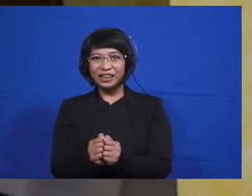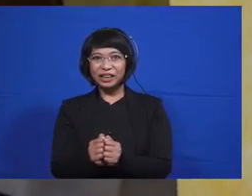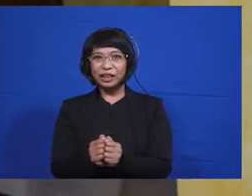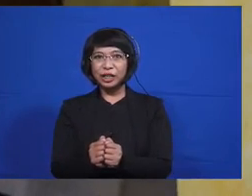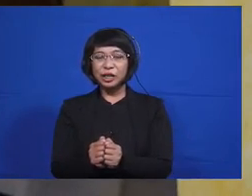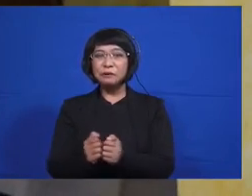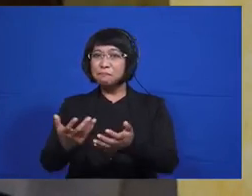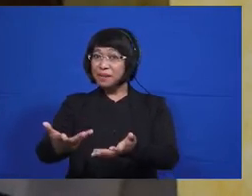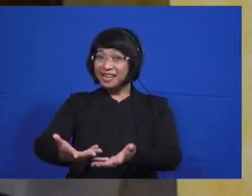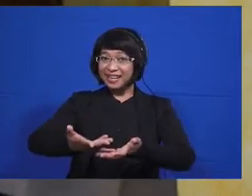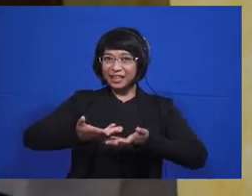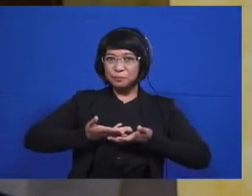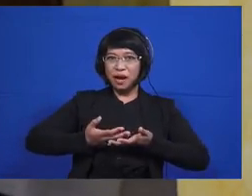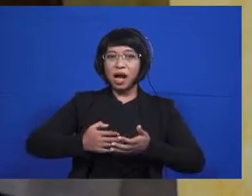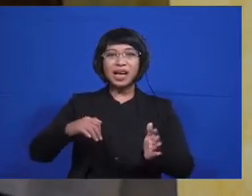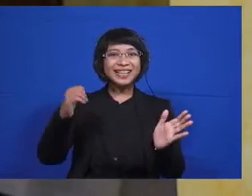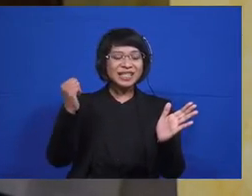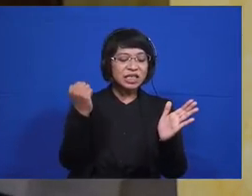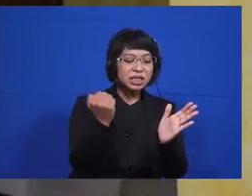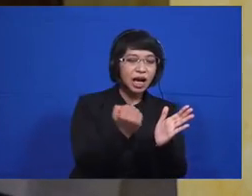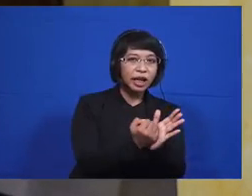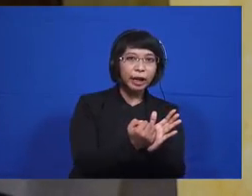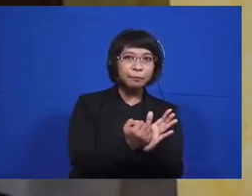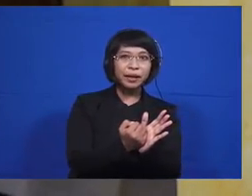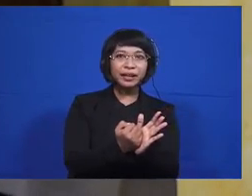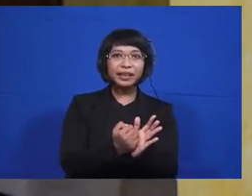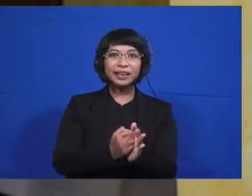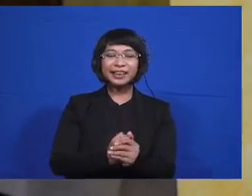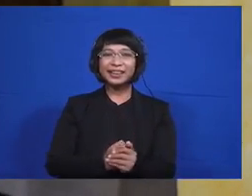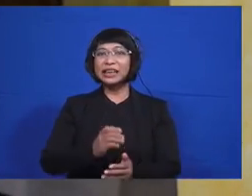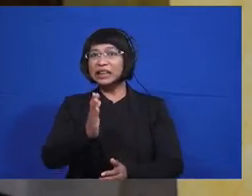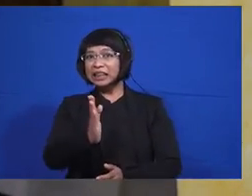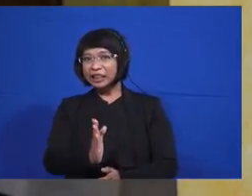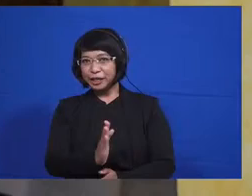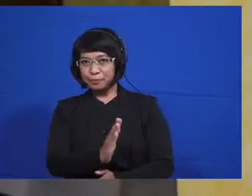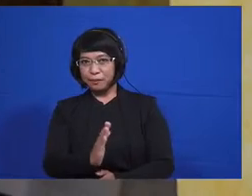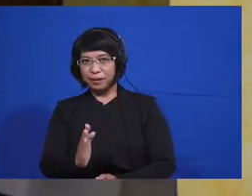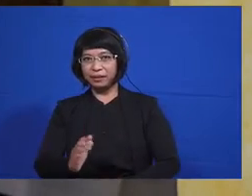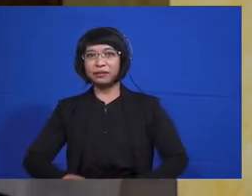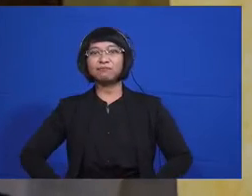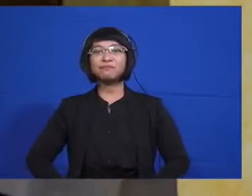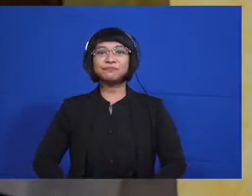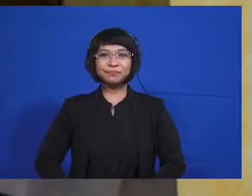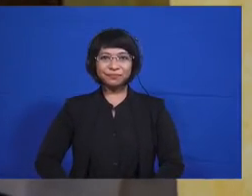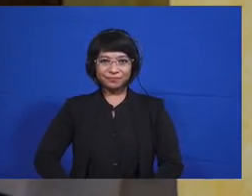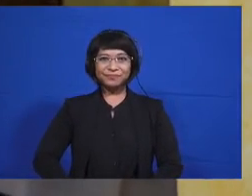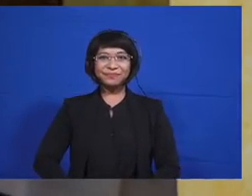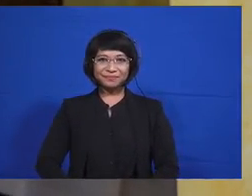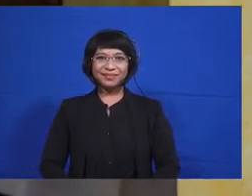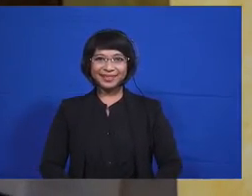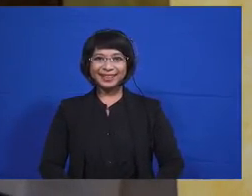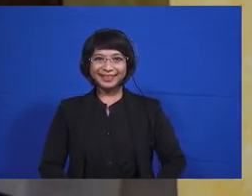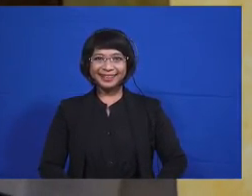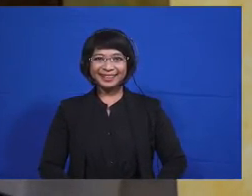diterimakan sakramen imamat atau menerima tahbisan suci.